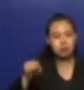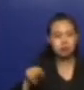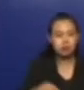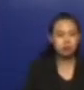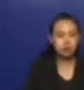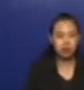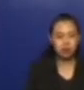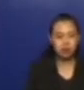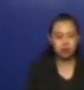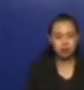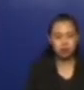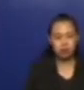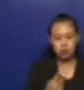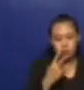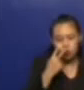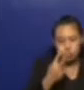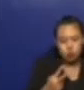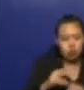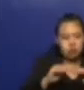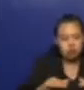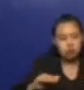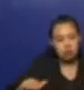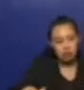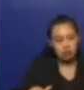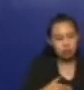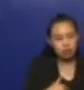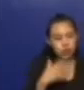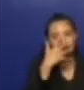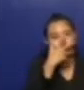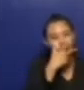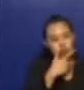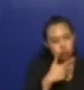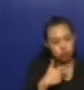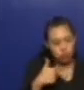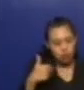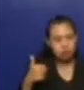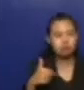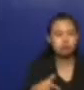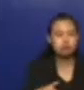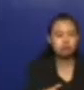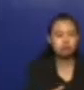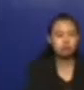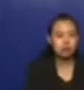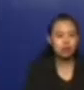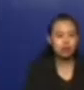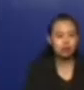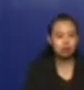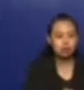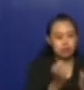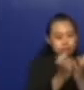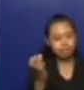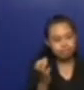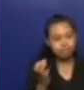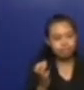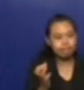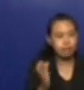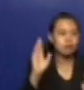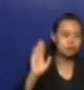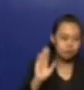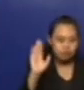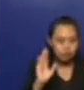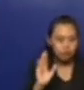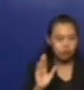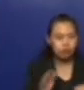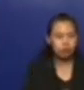เด็กเป็นความสวยงามของกระบวนการปกครองในระบอบประชาธิปไตย